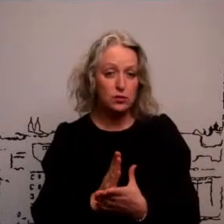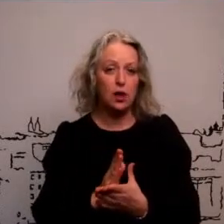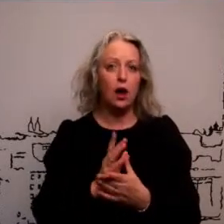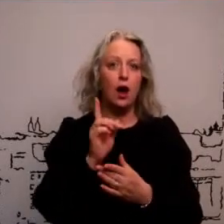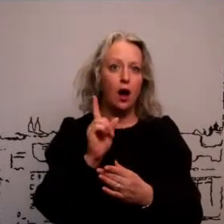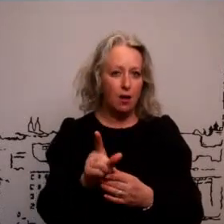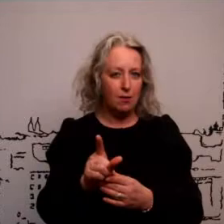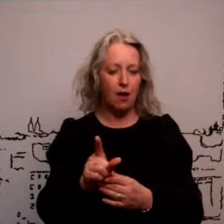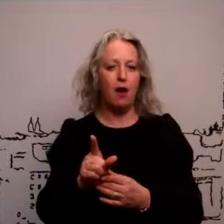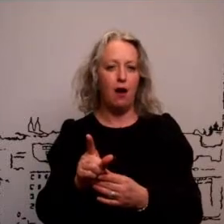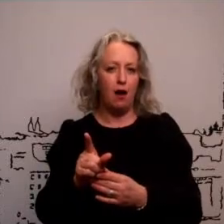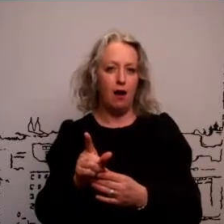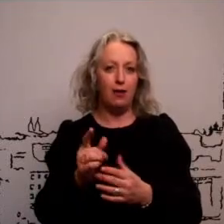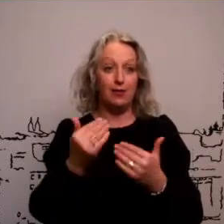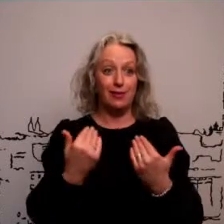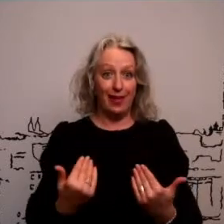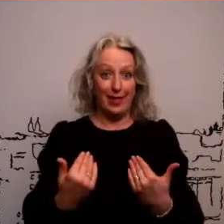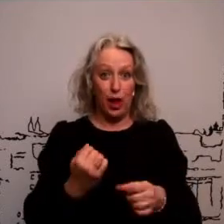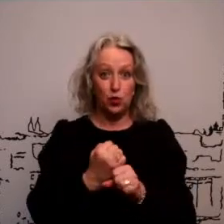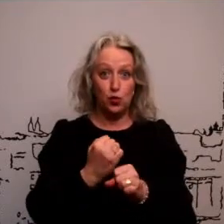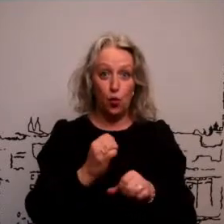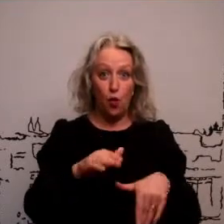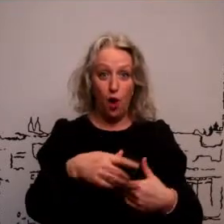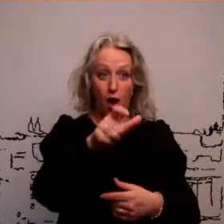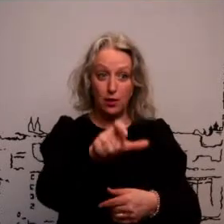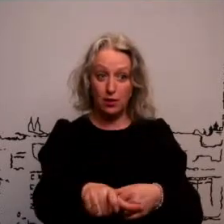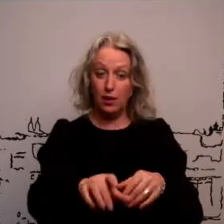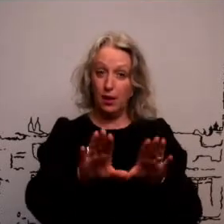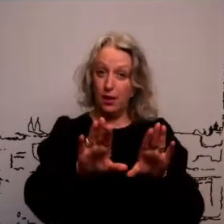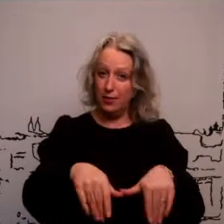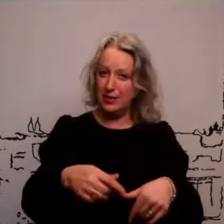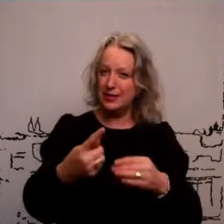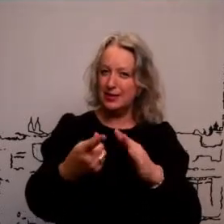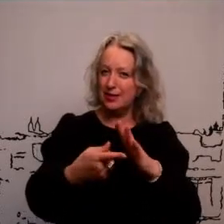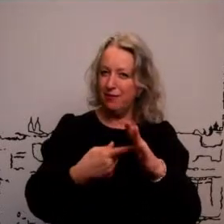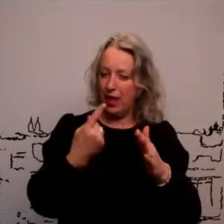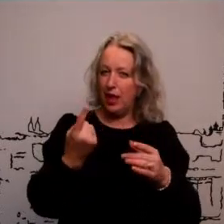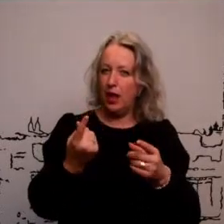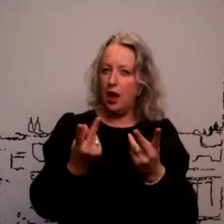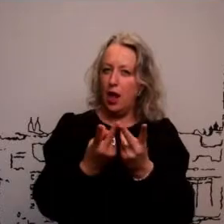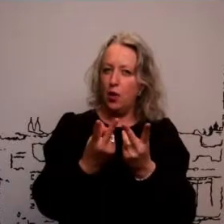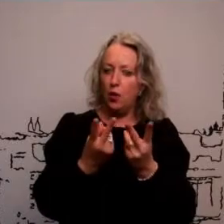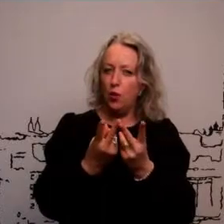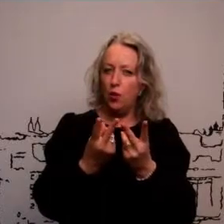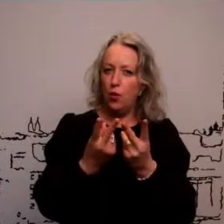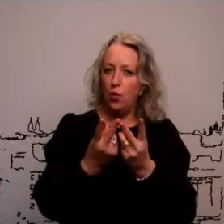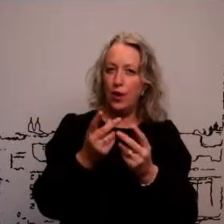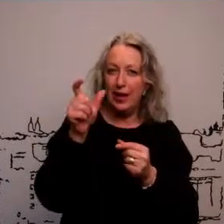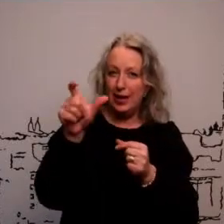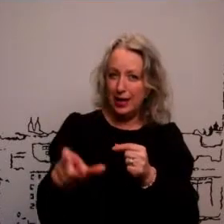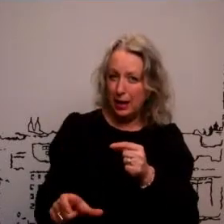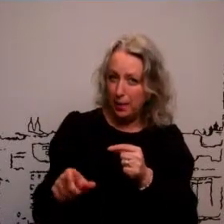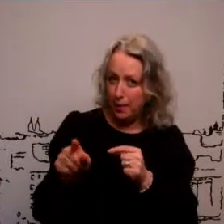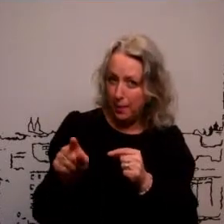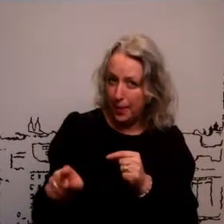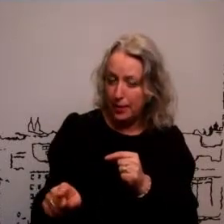siin juures võiks tänane tööandja siis sõlmida või lasta sõlmida sellel inimesel